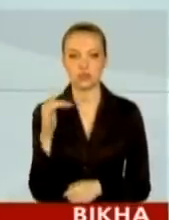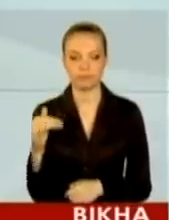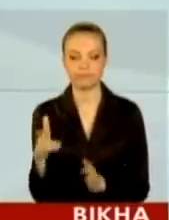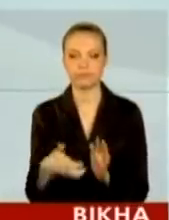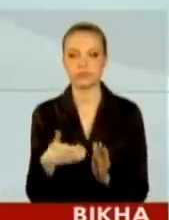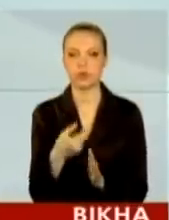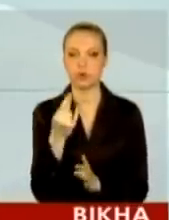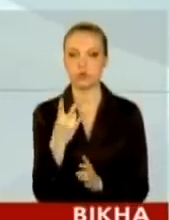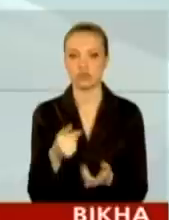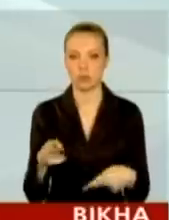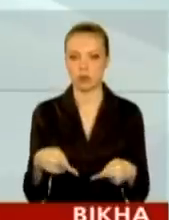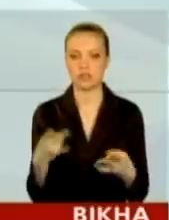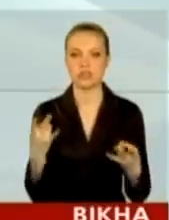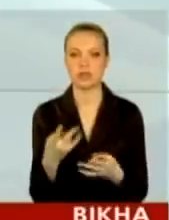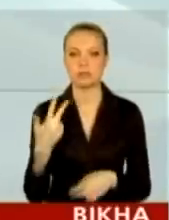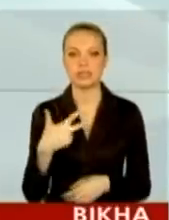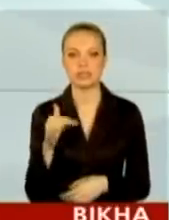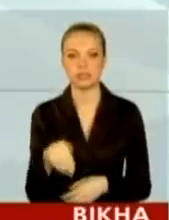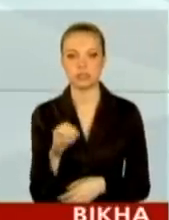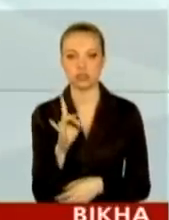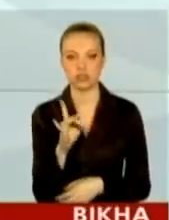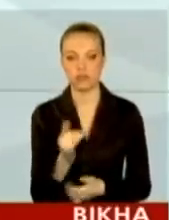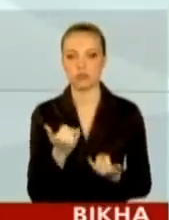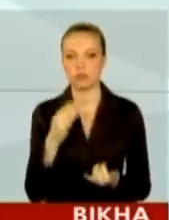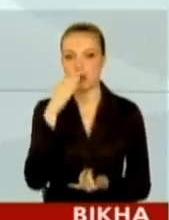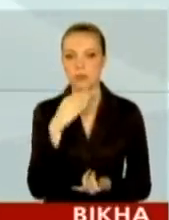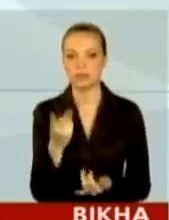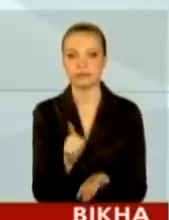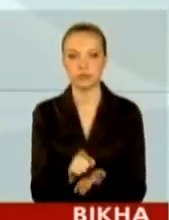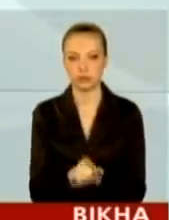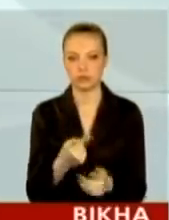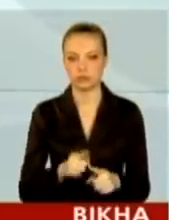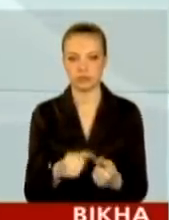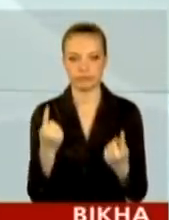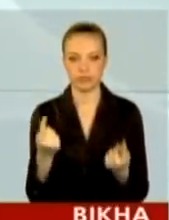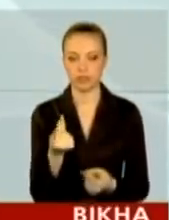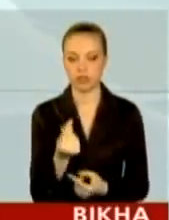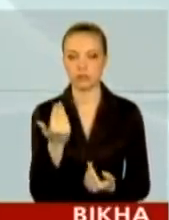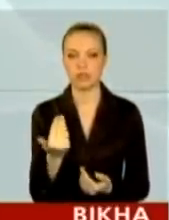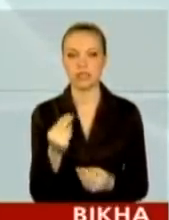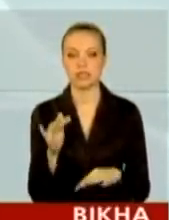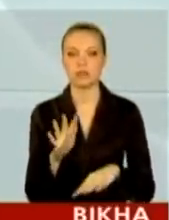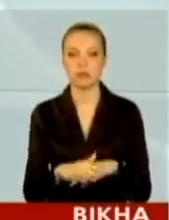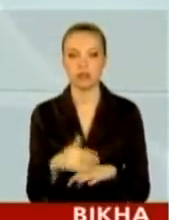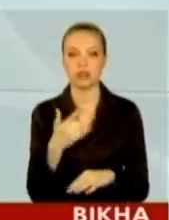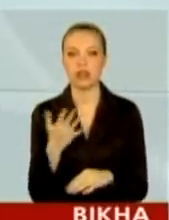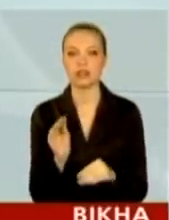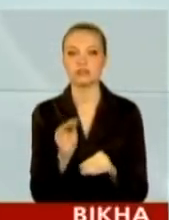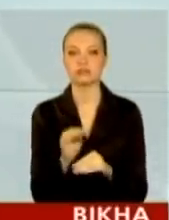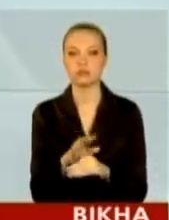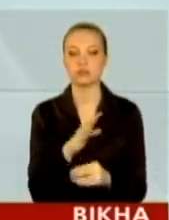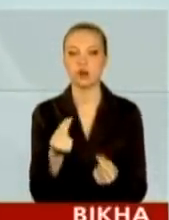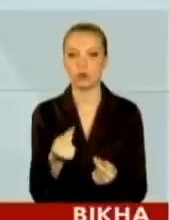вистачає коштів на операцію. Потрібно 30 тисяч євро для батьків-пенсіонерів. Це завелика сума. Їхній рахунок банку, на який надходили